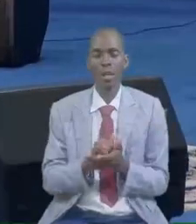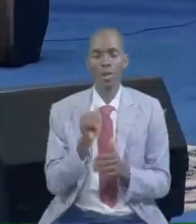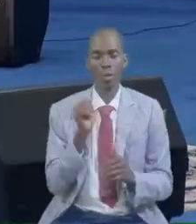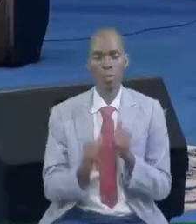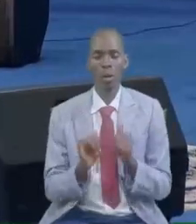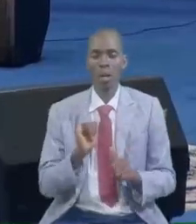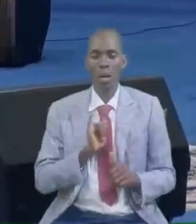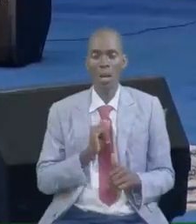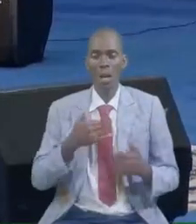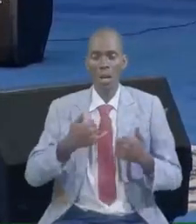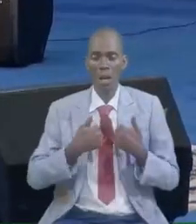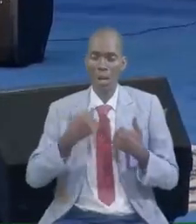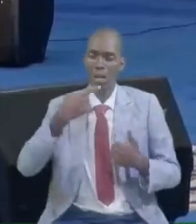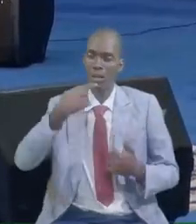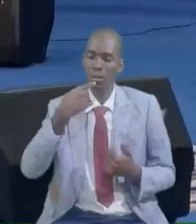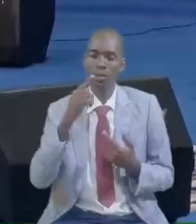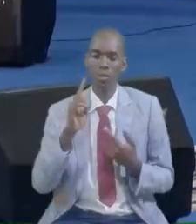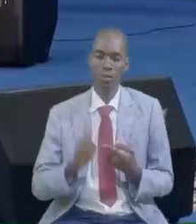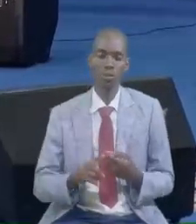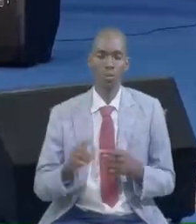dis.